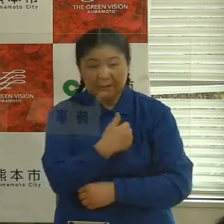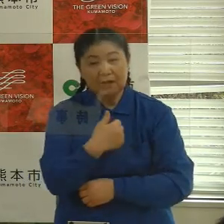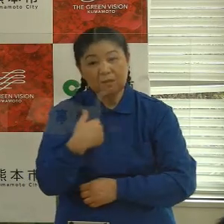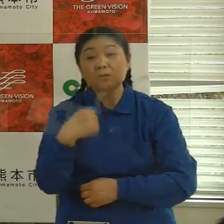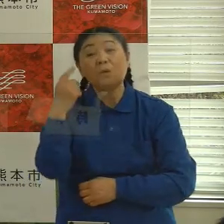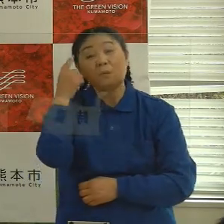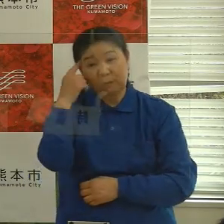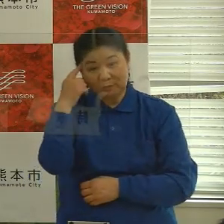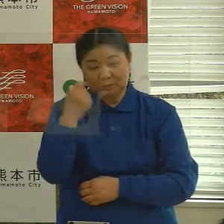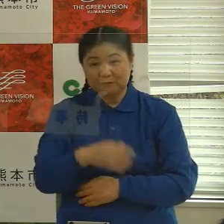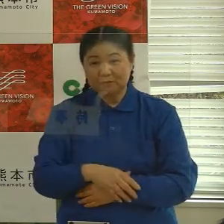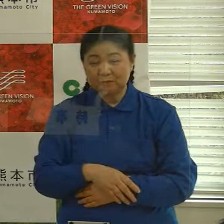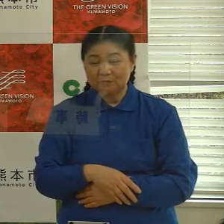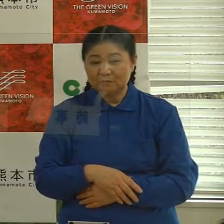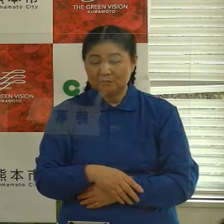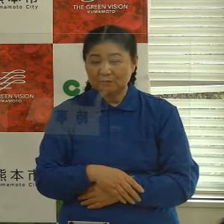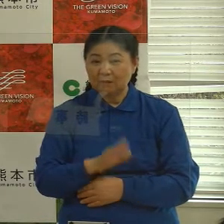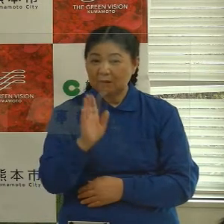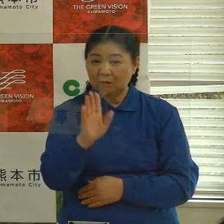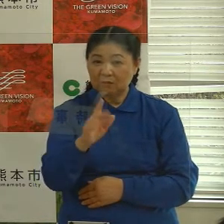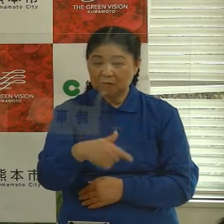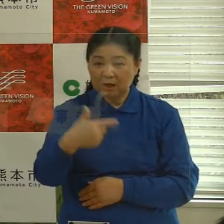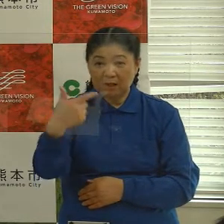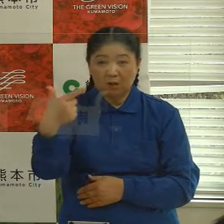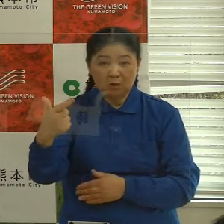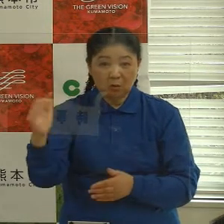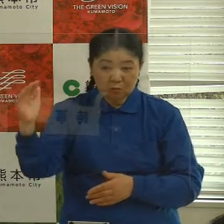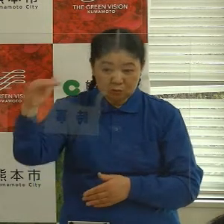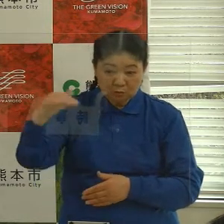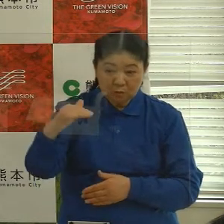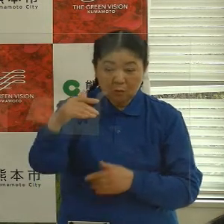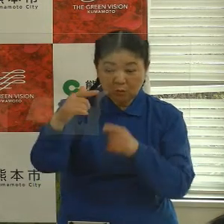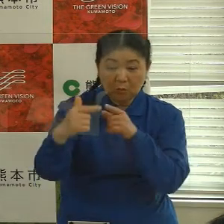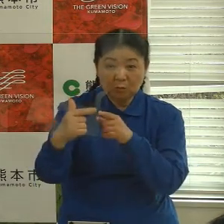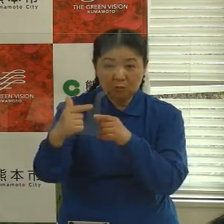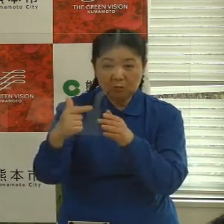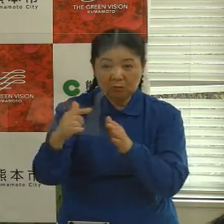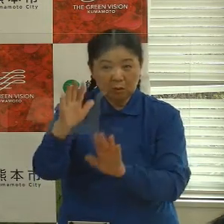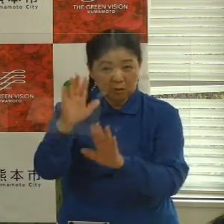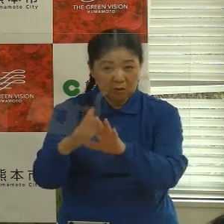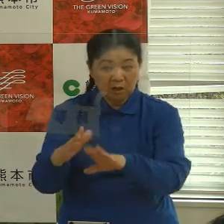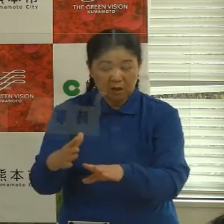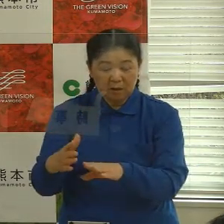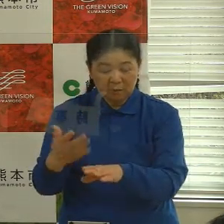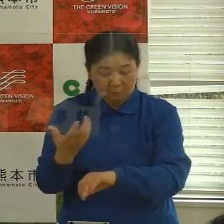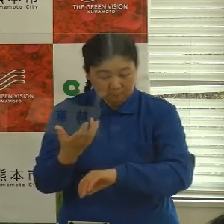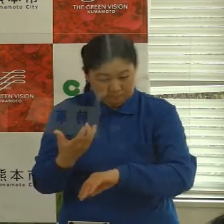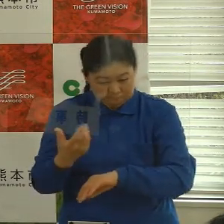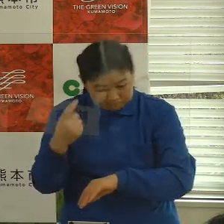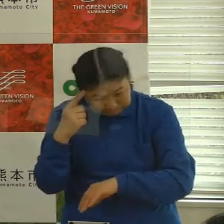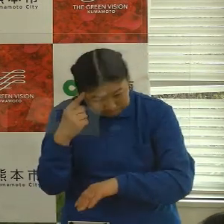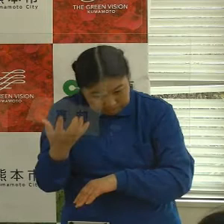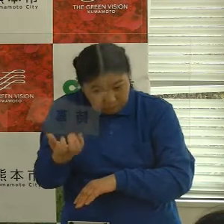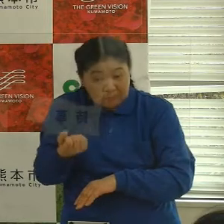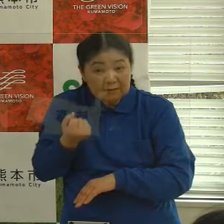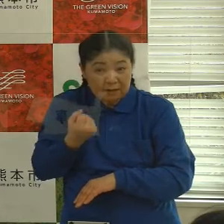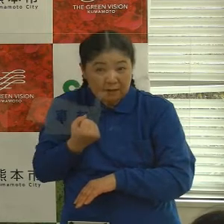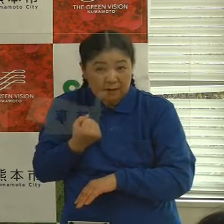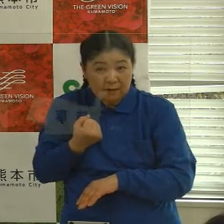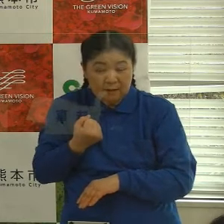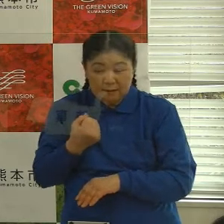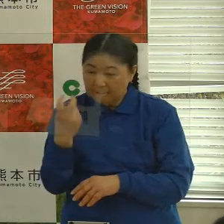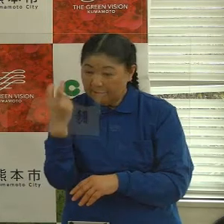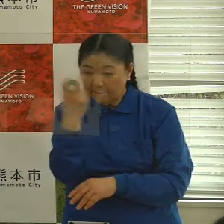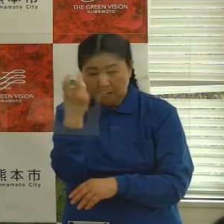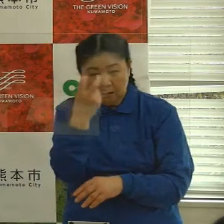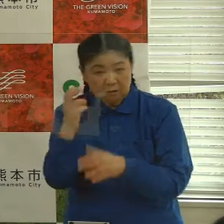ふうに思いますので、今後、この第6波のさまざまな教訓も含めてですけれども、しっかり検証